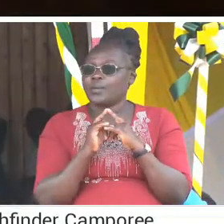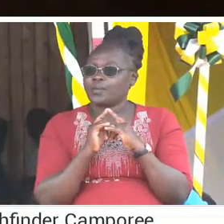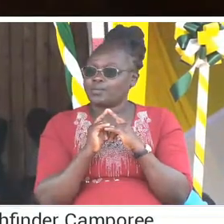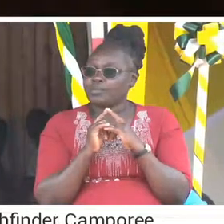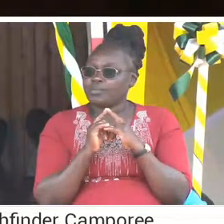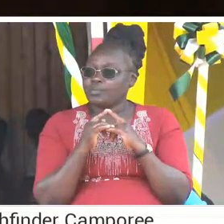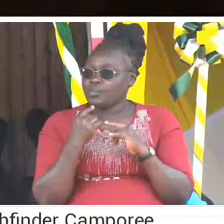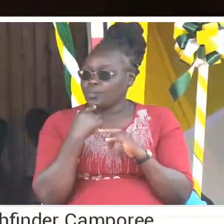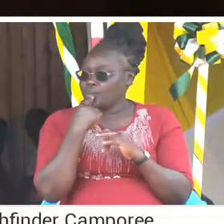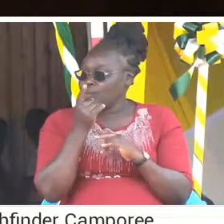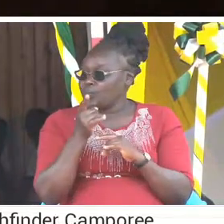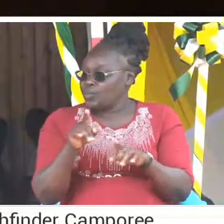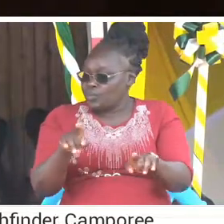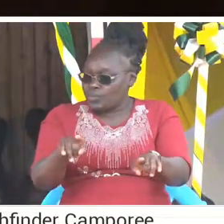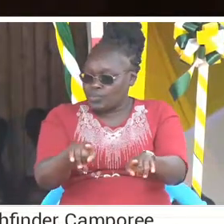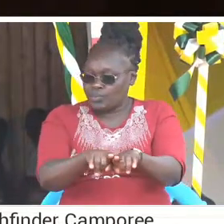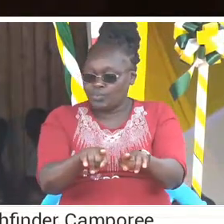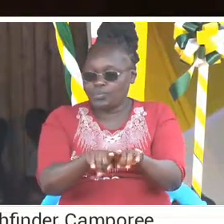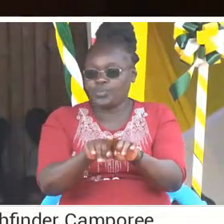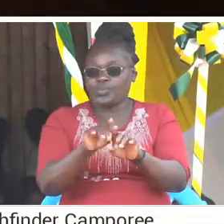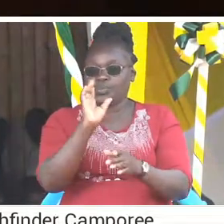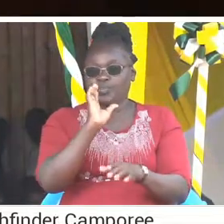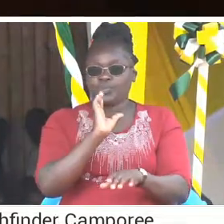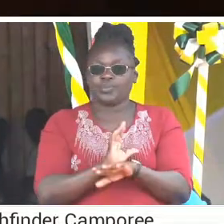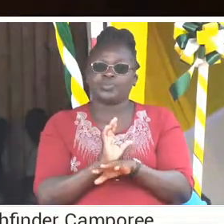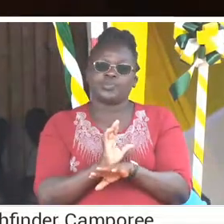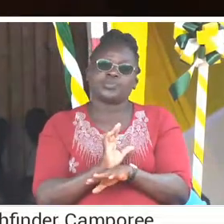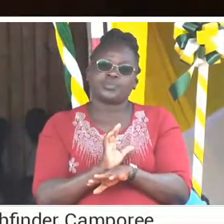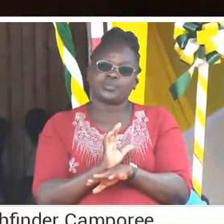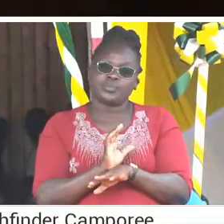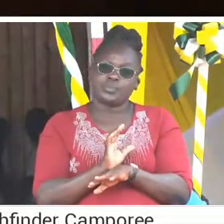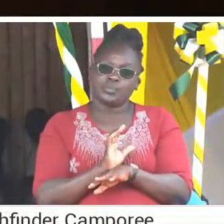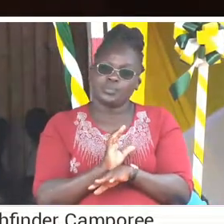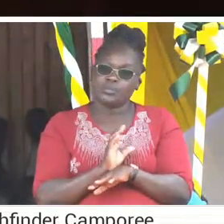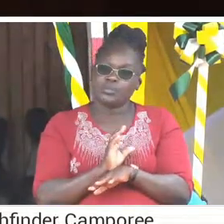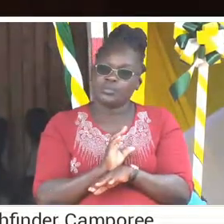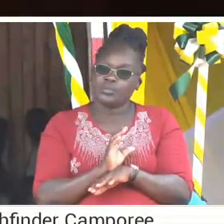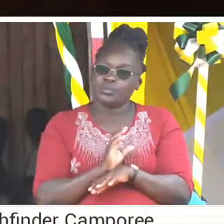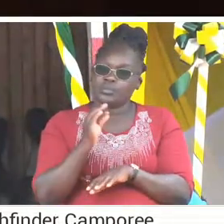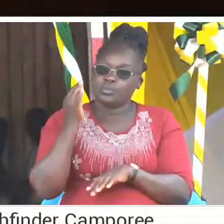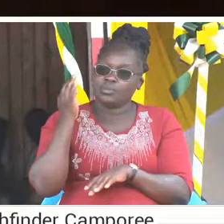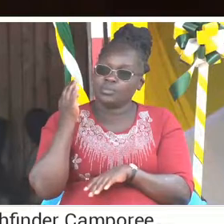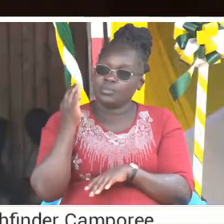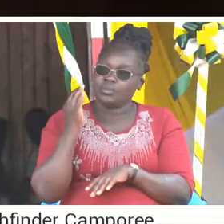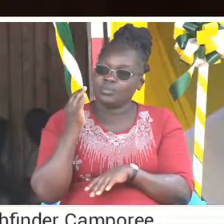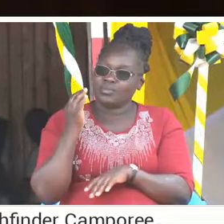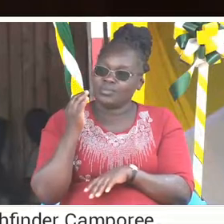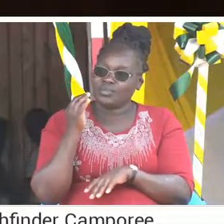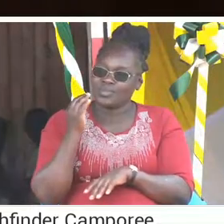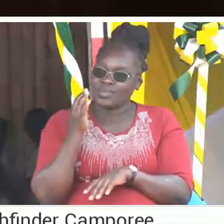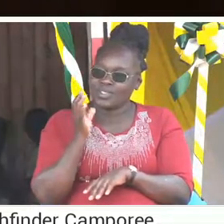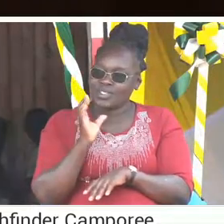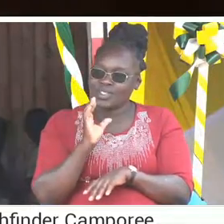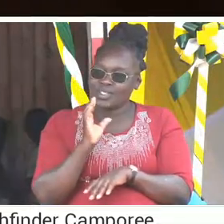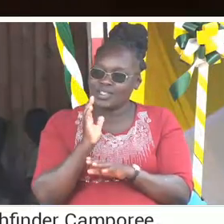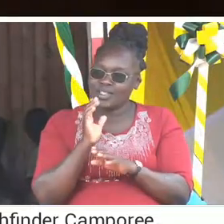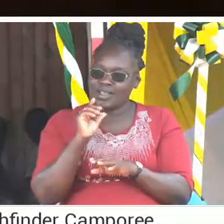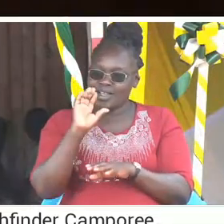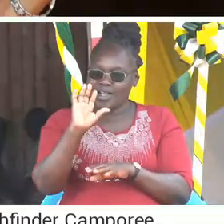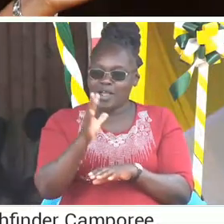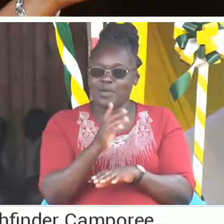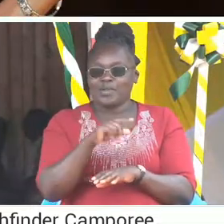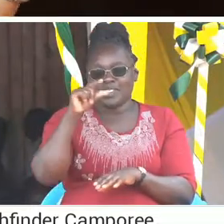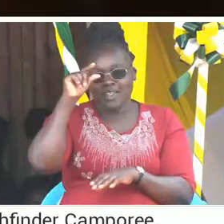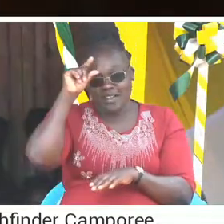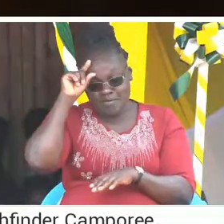na kanisa. Hakuna jambo ambalo tunafanya peke yetu. Tunafanya pamoja na kanisa kwa sababu wale